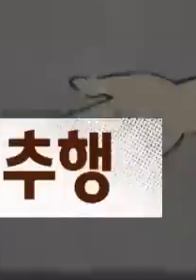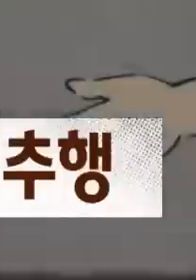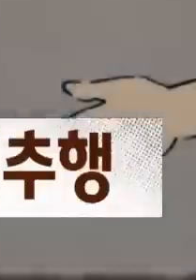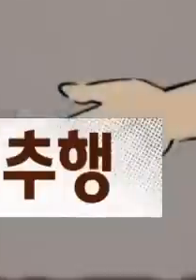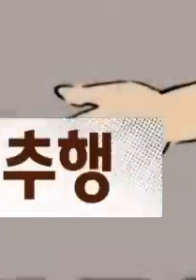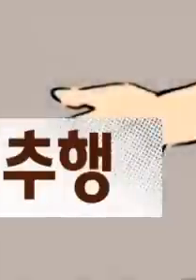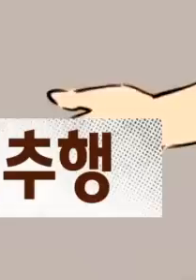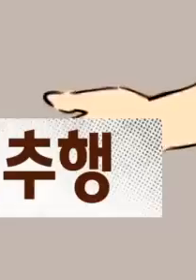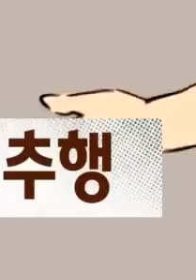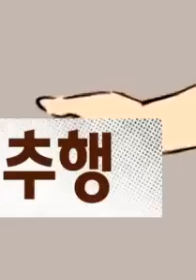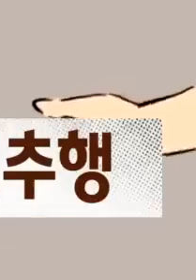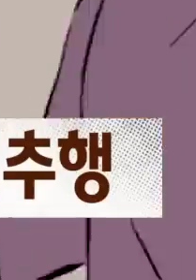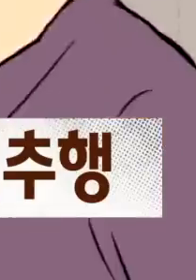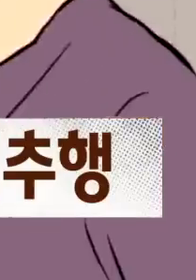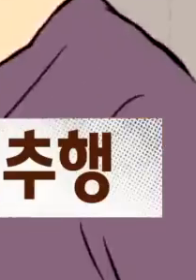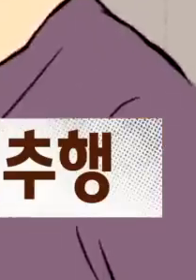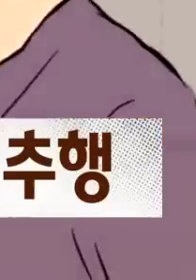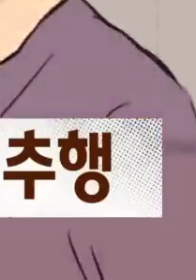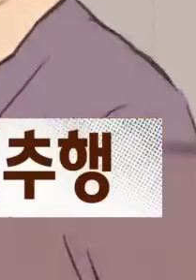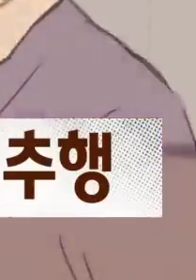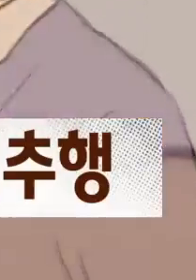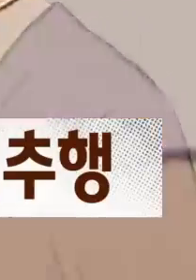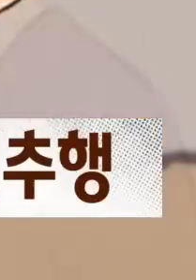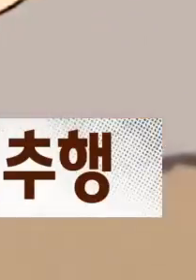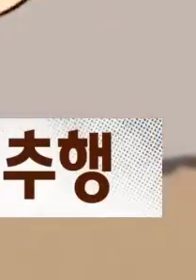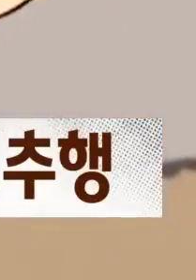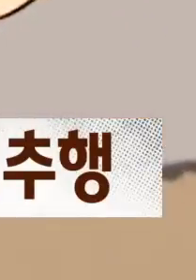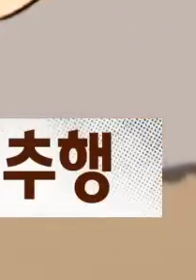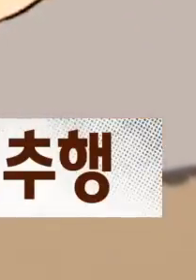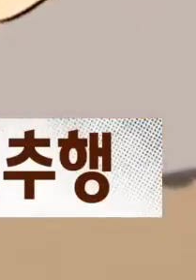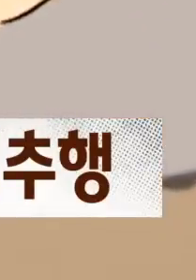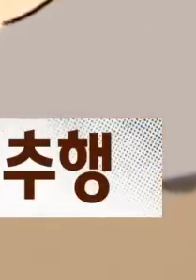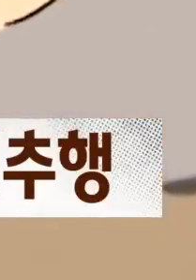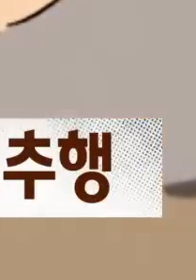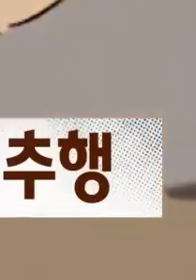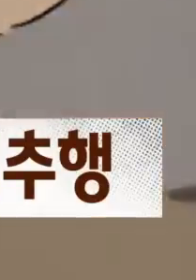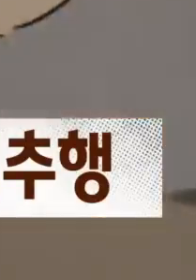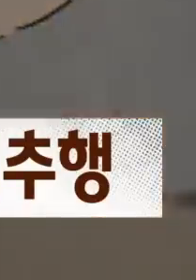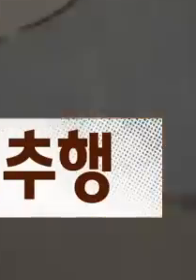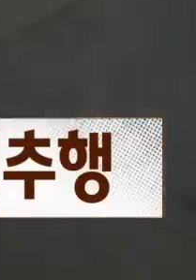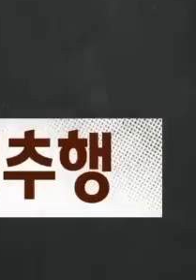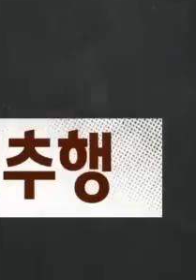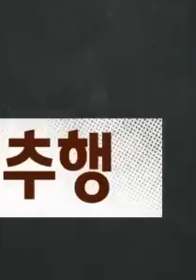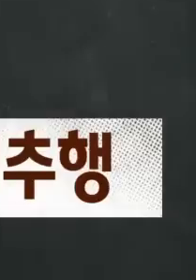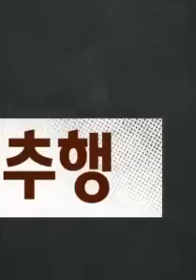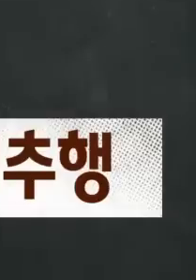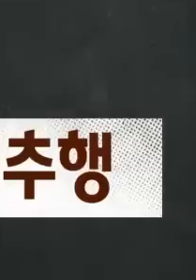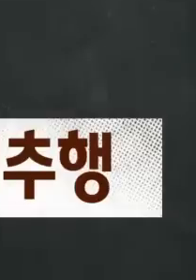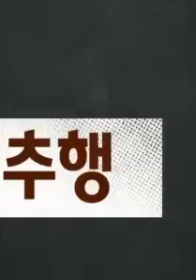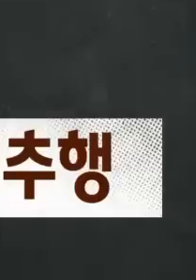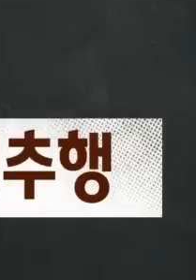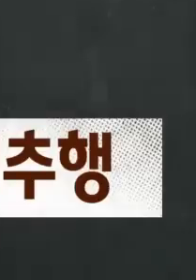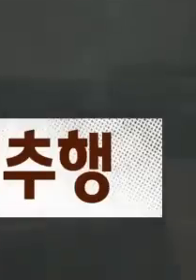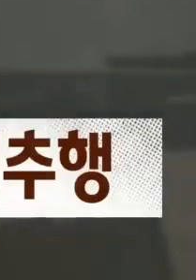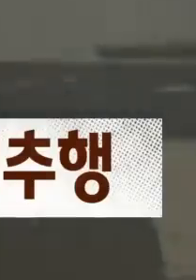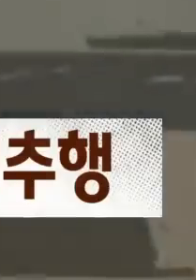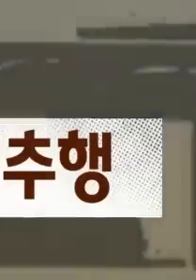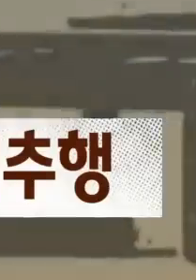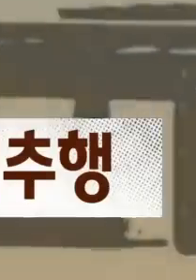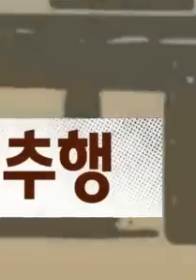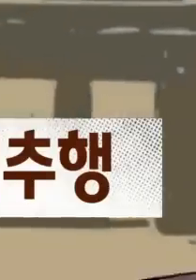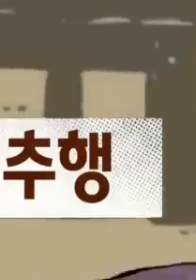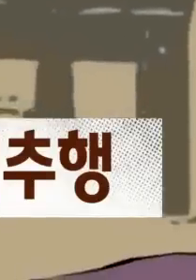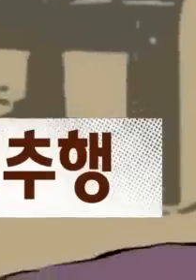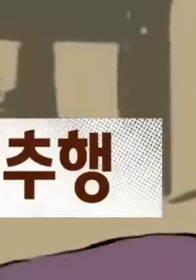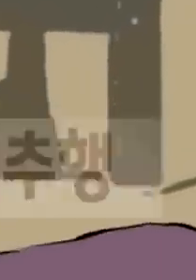30대 지체장애인이 자신을 도와주러 온 여성에게 강제 추행한 사실이 드러났습니다 남성은 수면제를 탄 음료를 여성에게